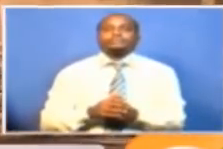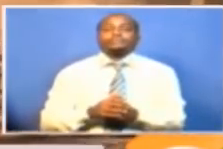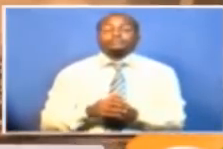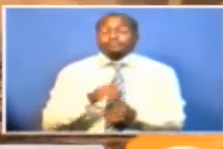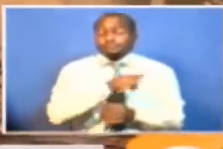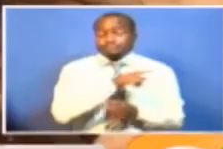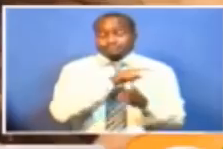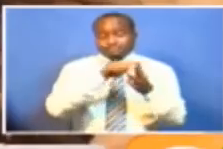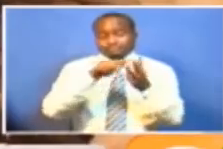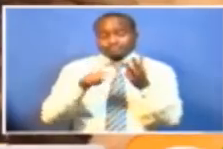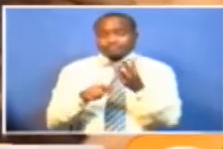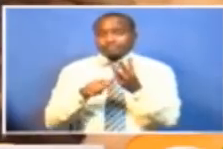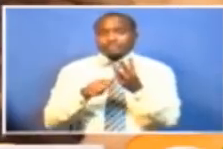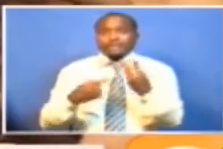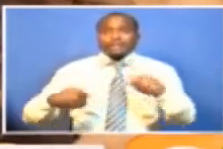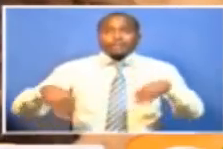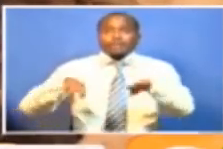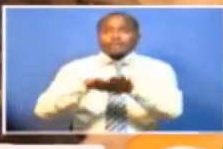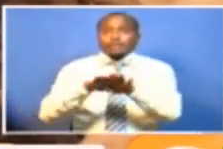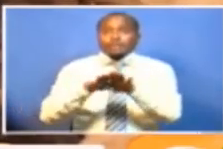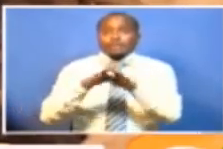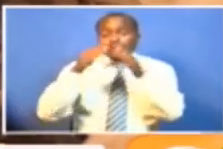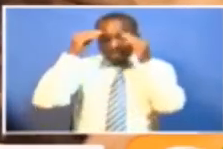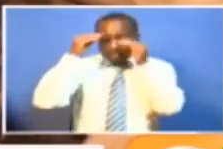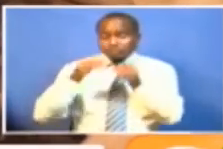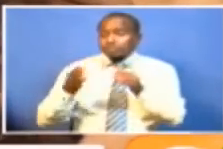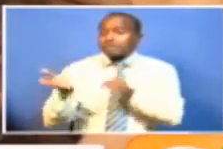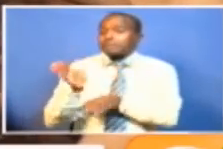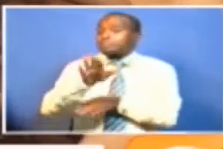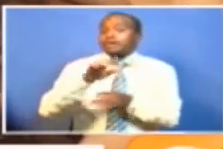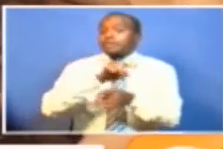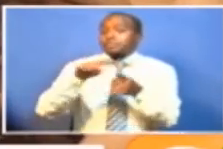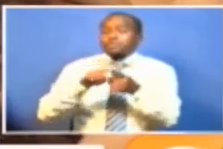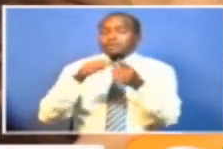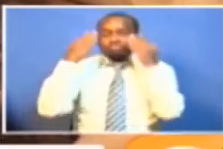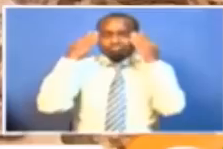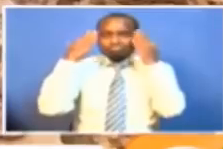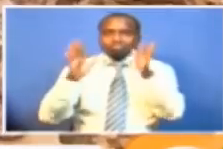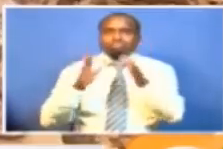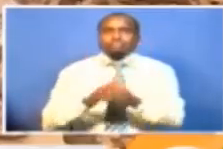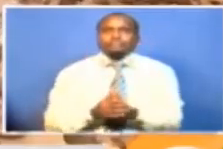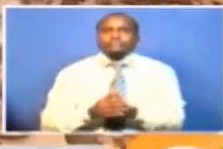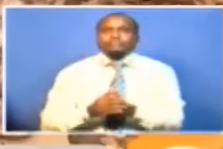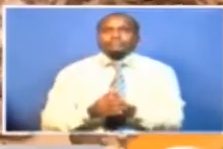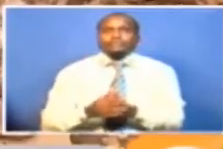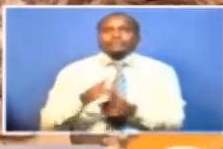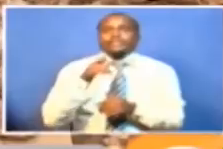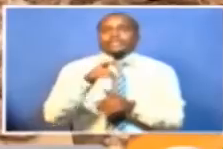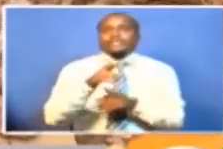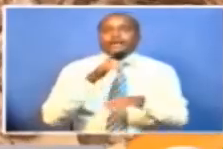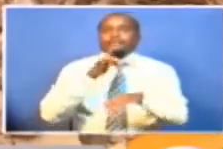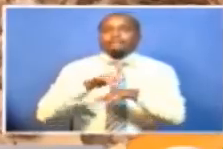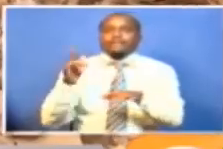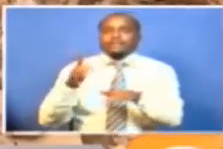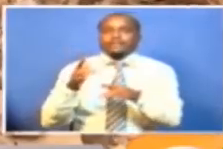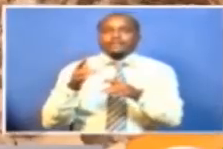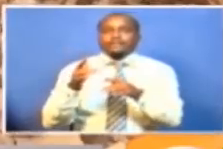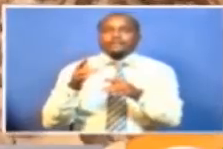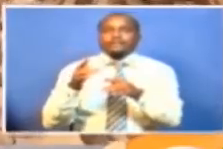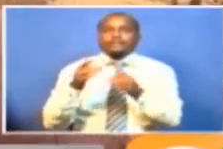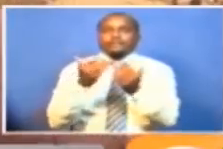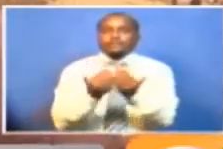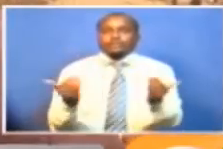Shule hizo zikiwa tayari zimefungwa na wanafunzi wasijue watarejea lini. Imeathiri watoto wa shule kwa sababu kwanza